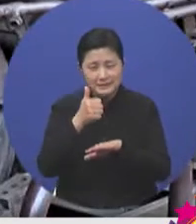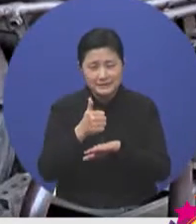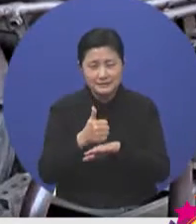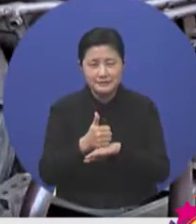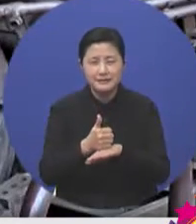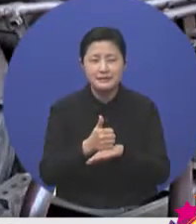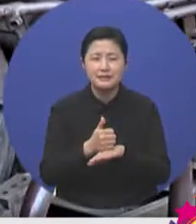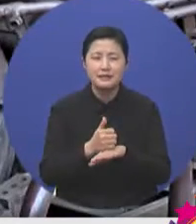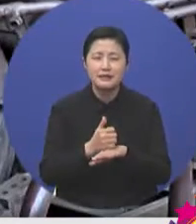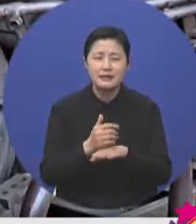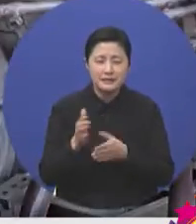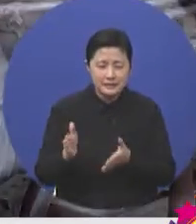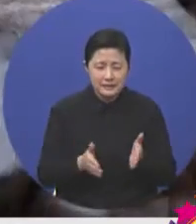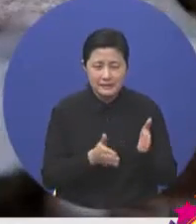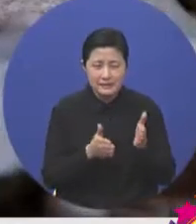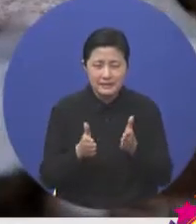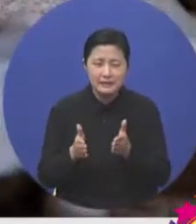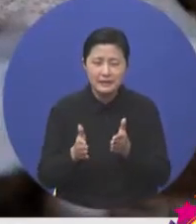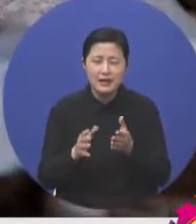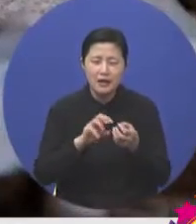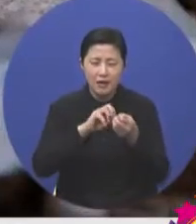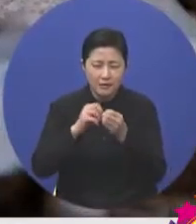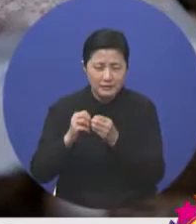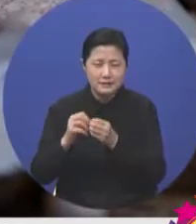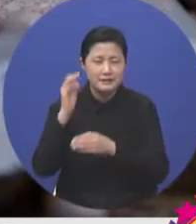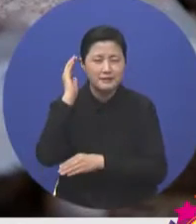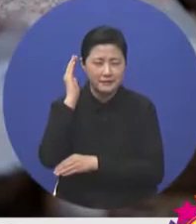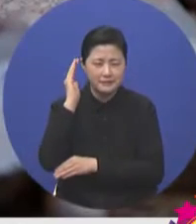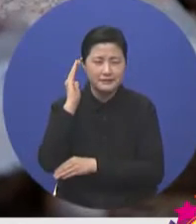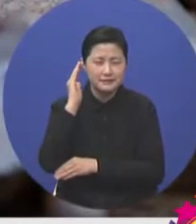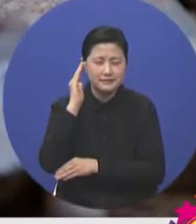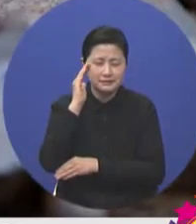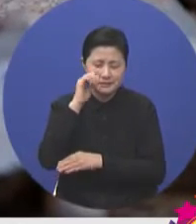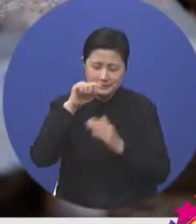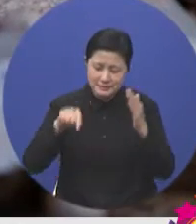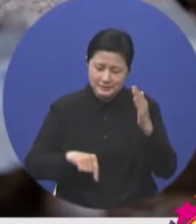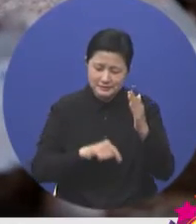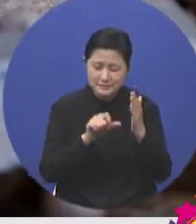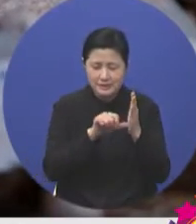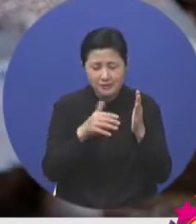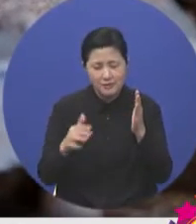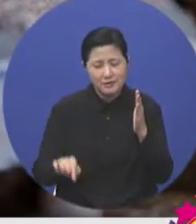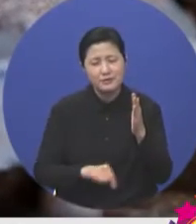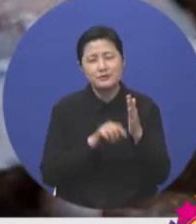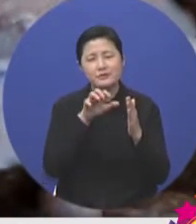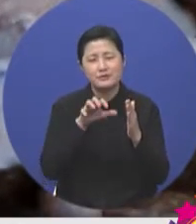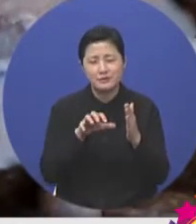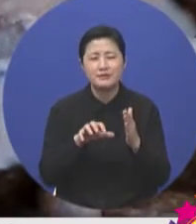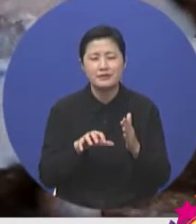마디마디 얽힌 사연 그 세월 속에